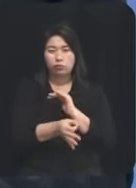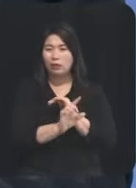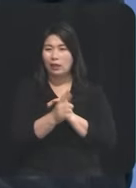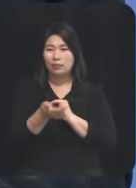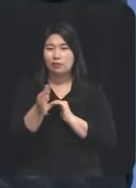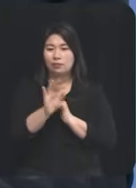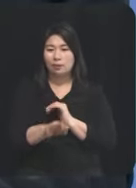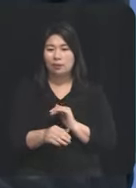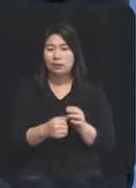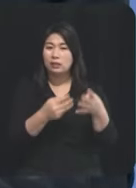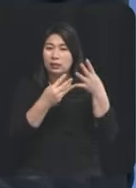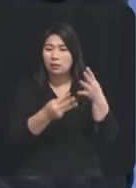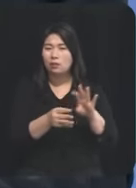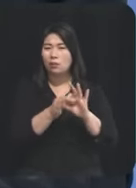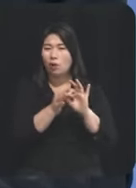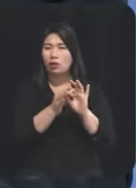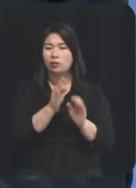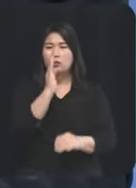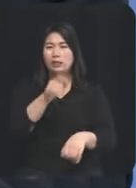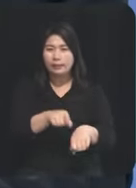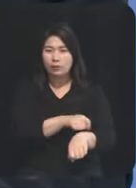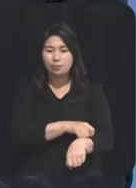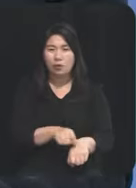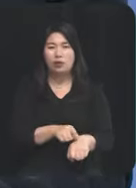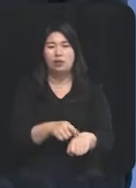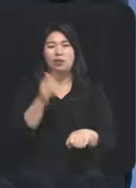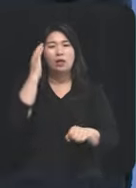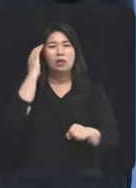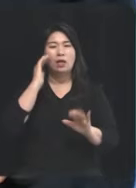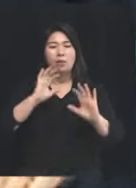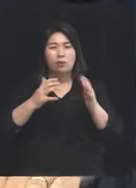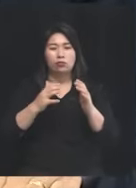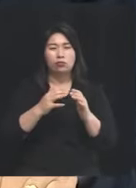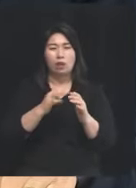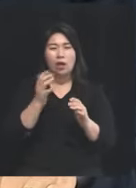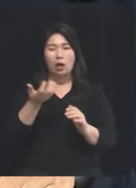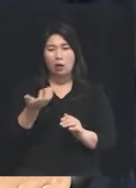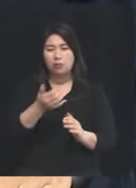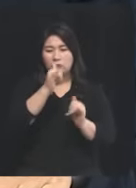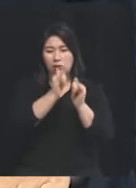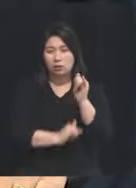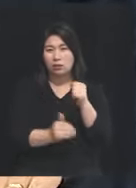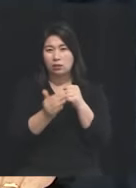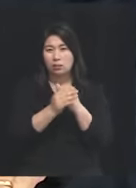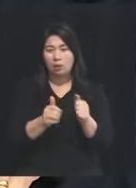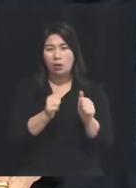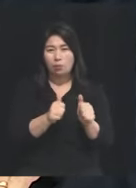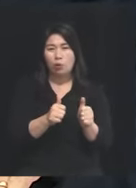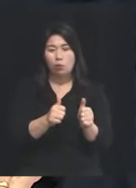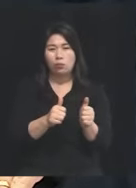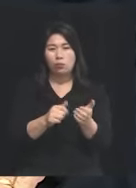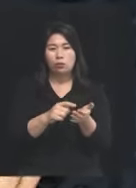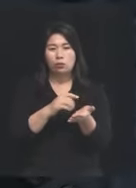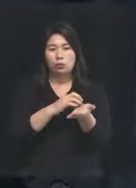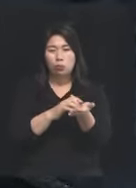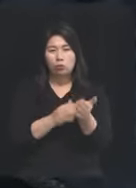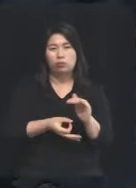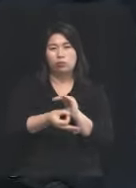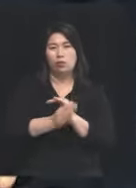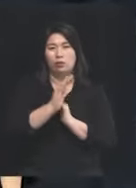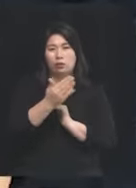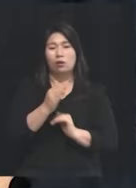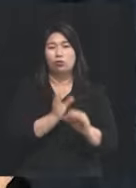사상 사건의 같은 경우는 특별한 어떤 대한민국의 아픈 역사이기 때문에 네. 어떤 법률적 소급 적용을 시켜서라도